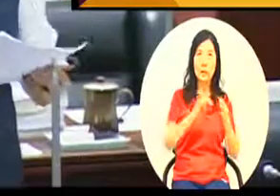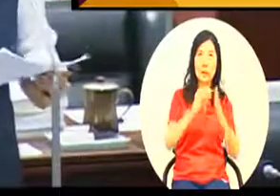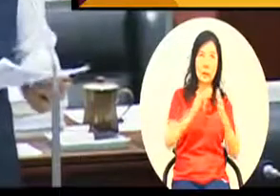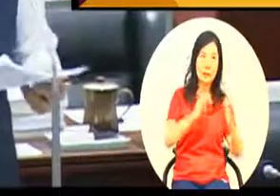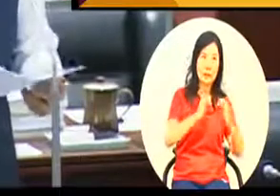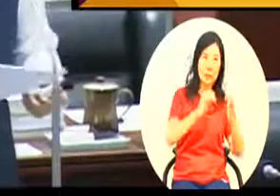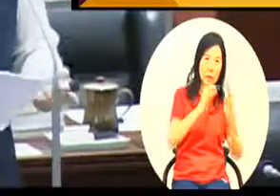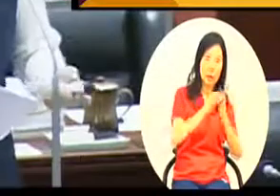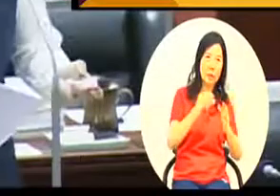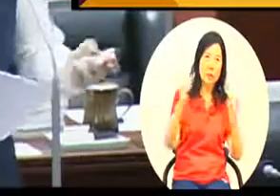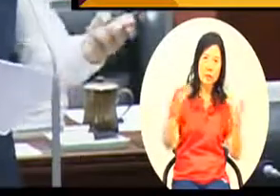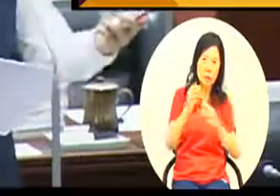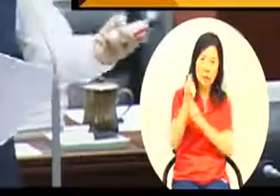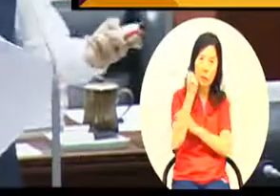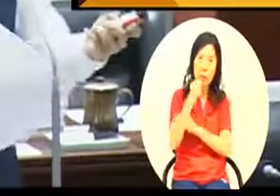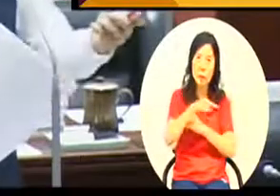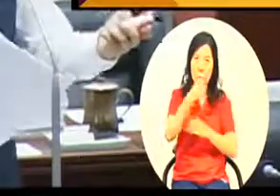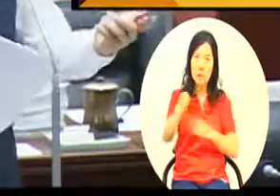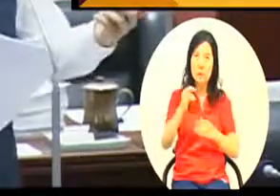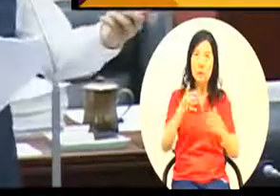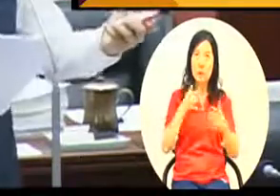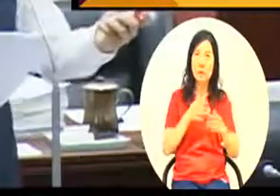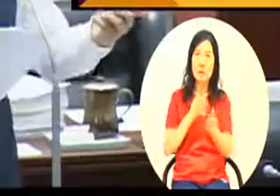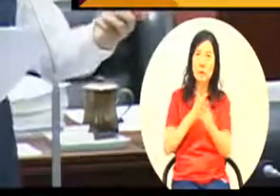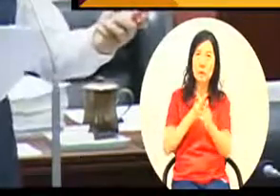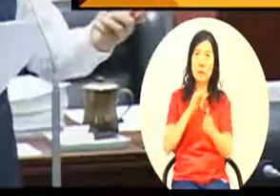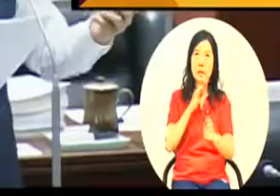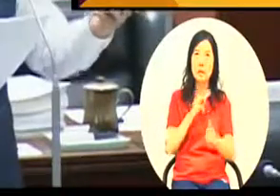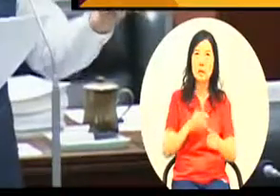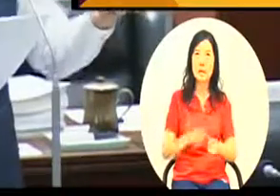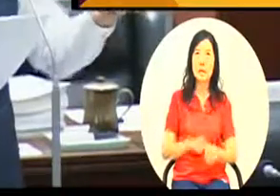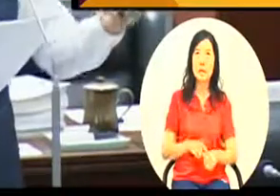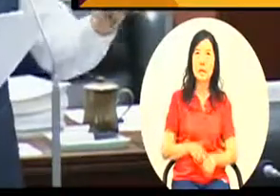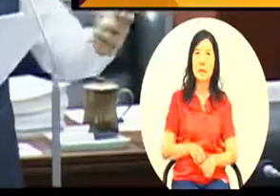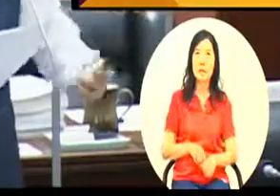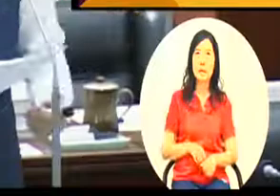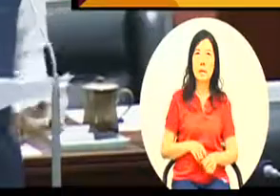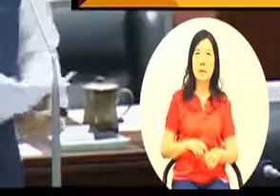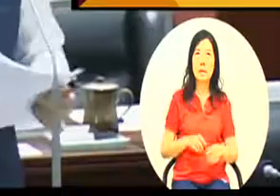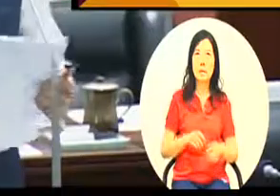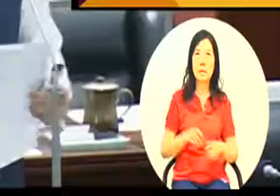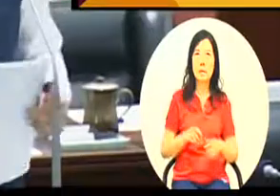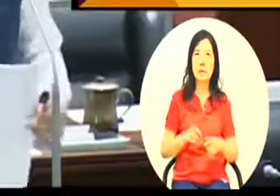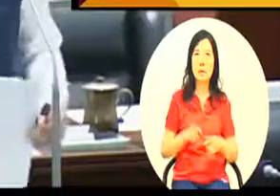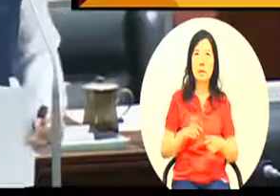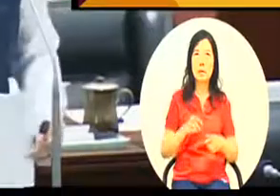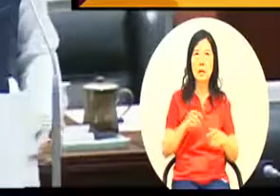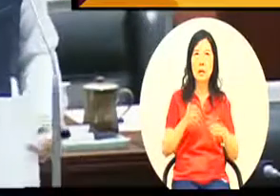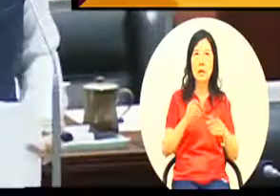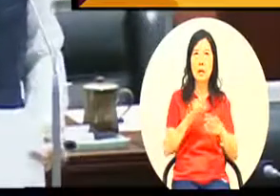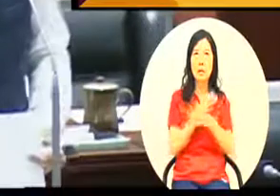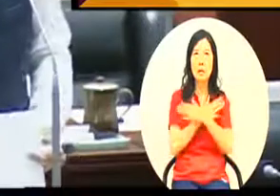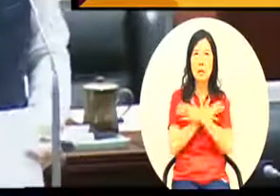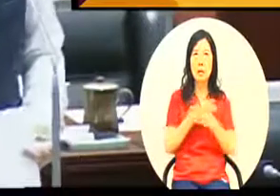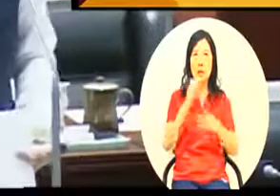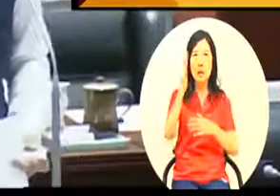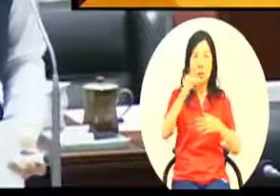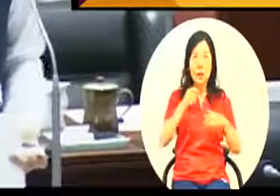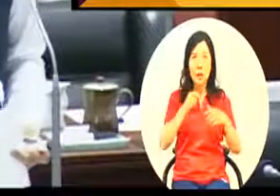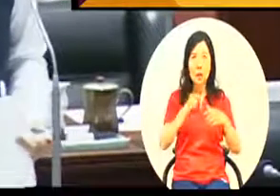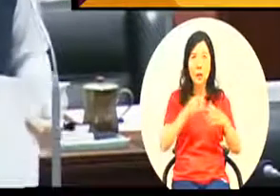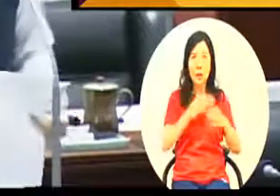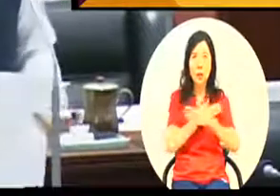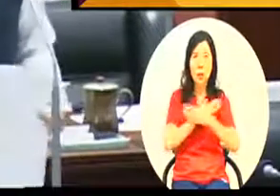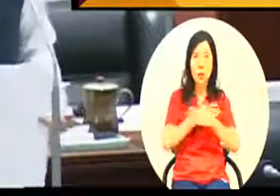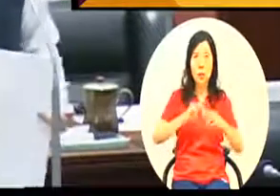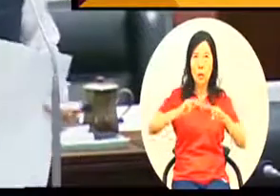分。好，谢谢。那下一个问题我想请教的是我们的公用路缘今年有很大的改善，很大的那